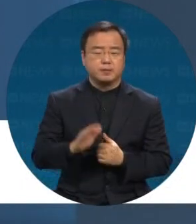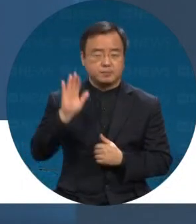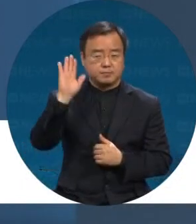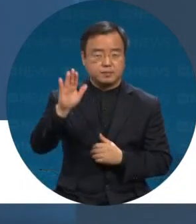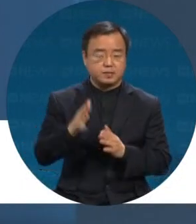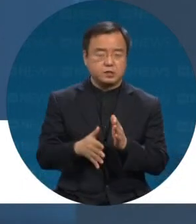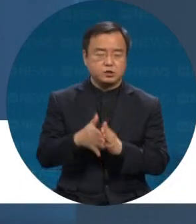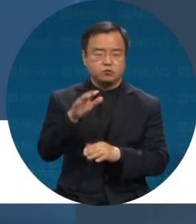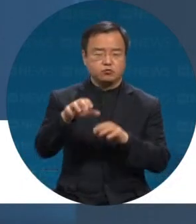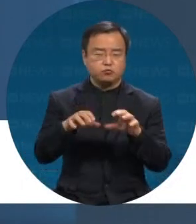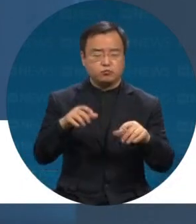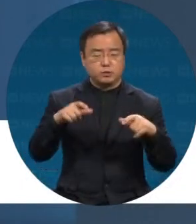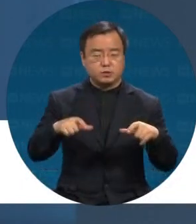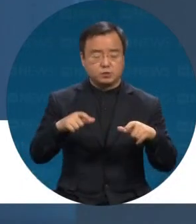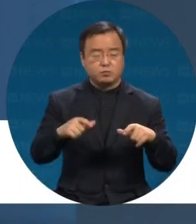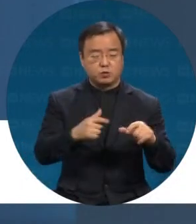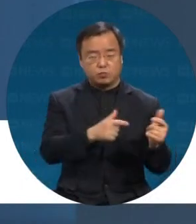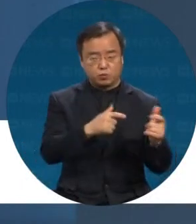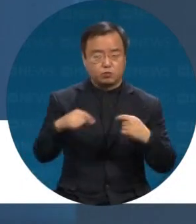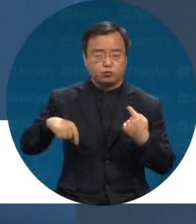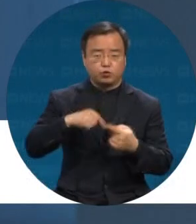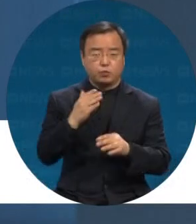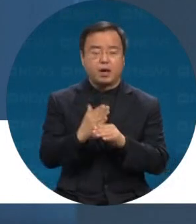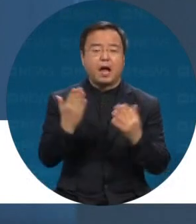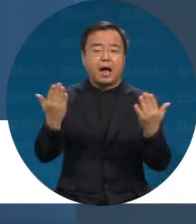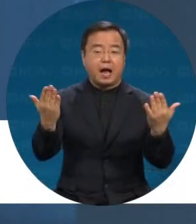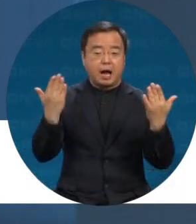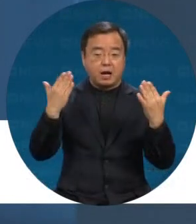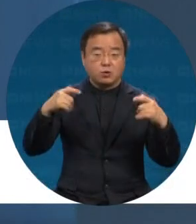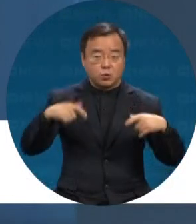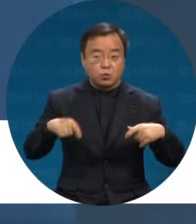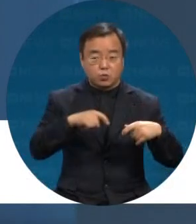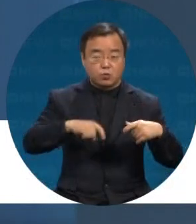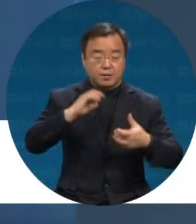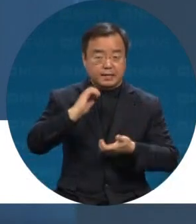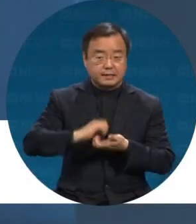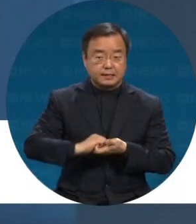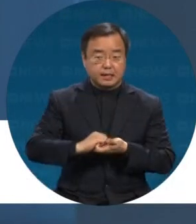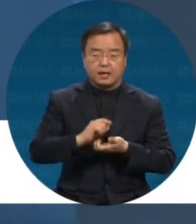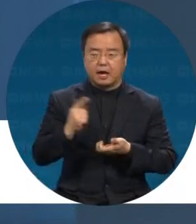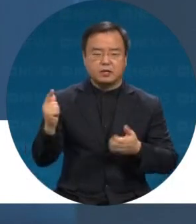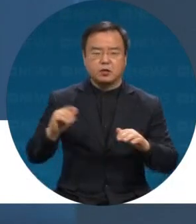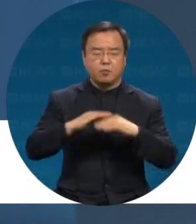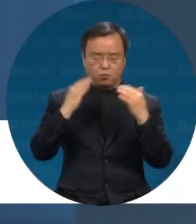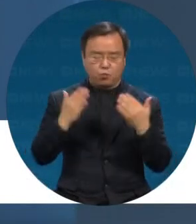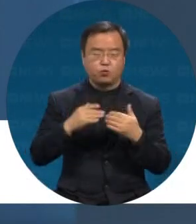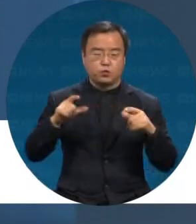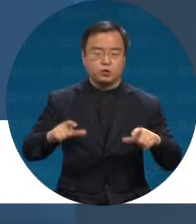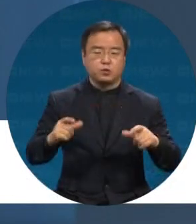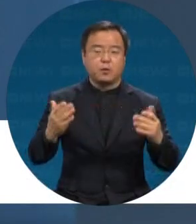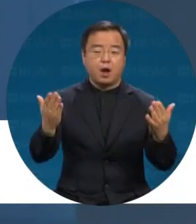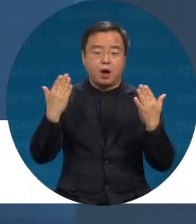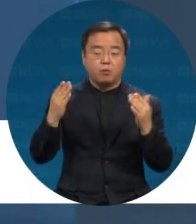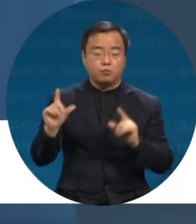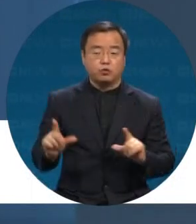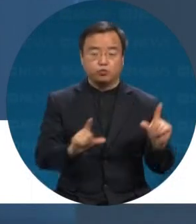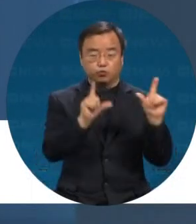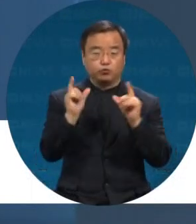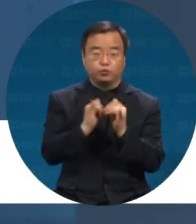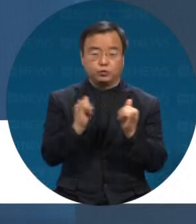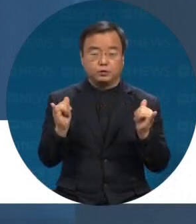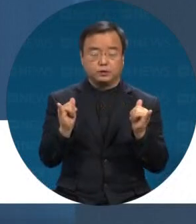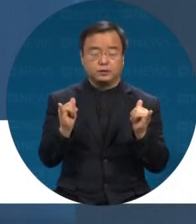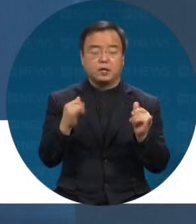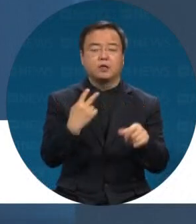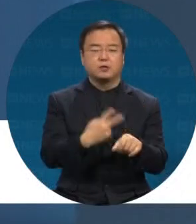그래서 학교 울타리 안에 갇히지 않고 온 지역이 학교가 되고 모든 주민들이 선생님이 되는